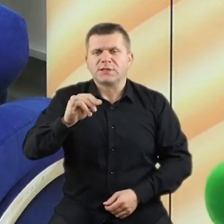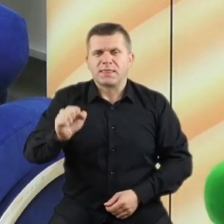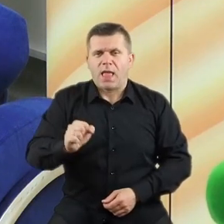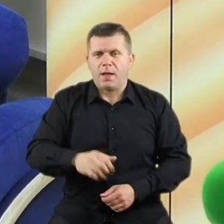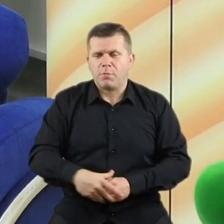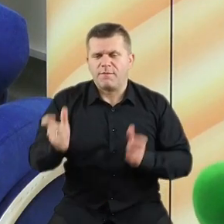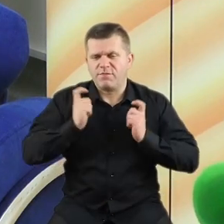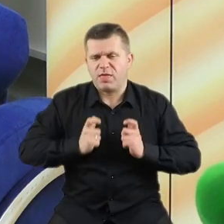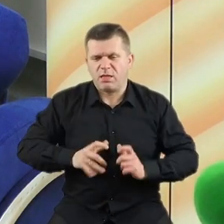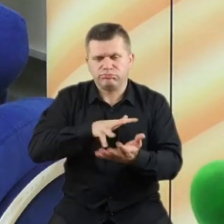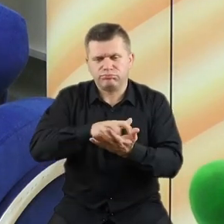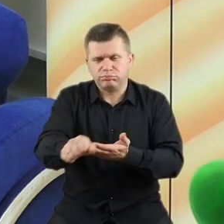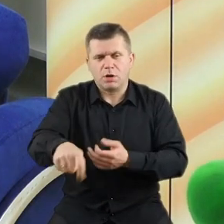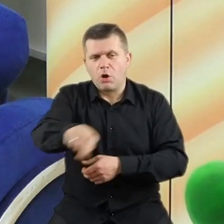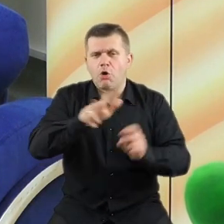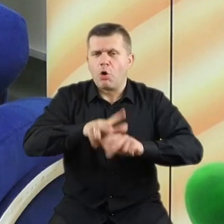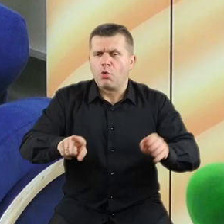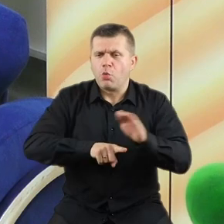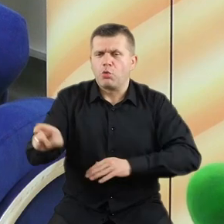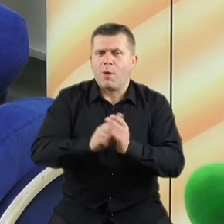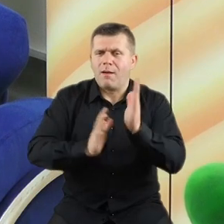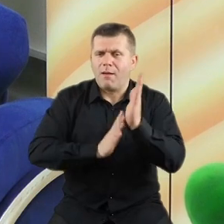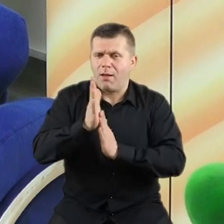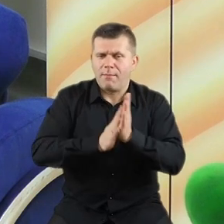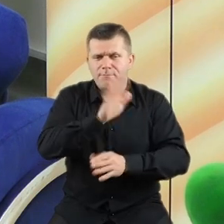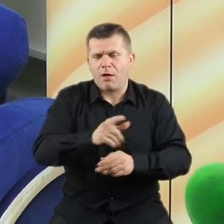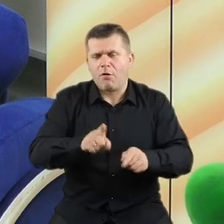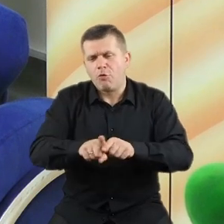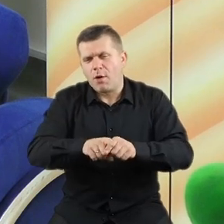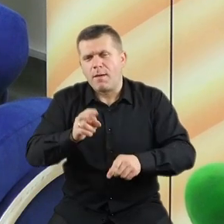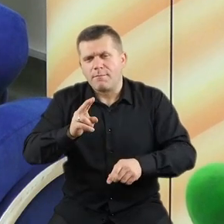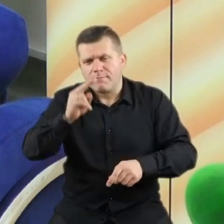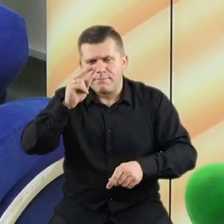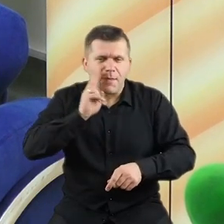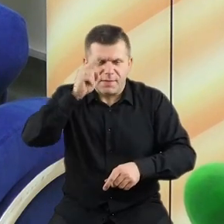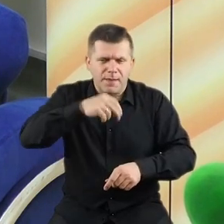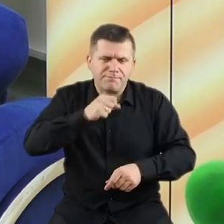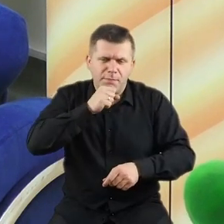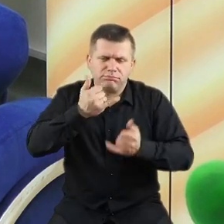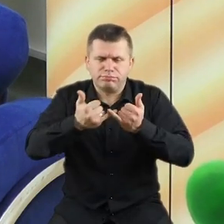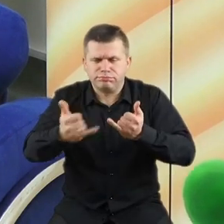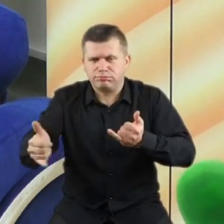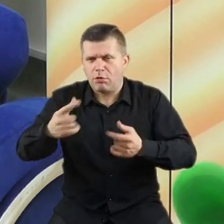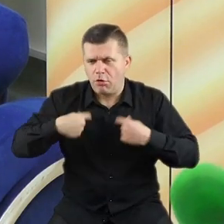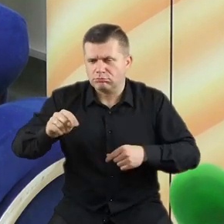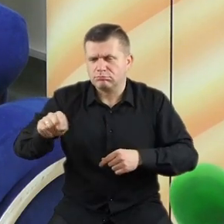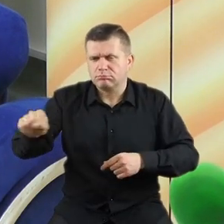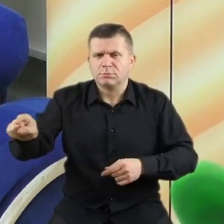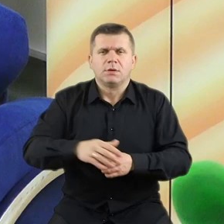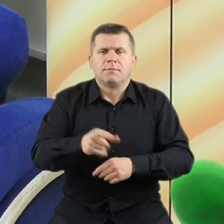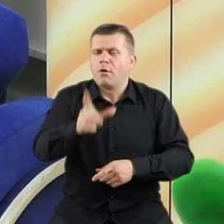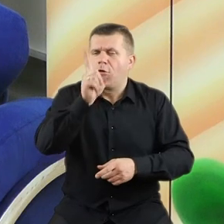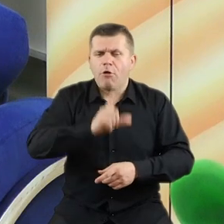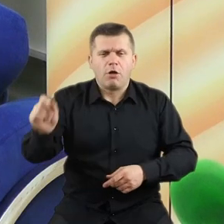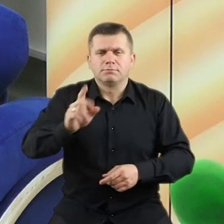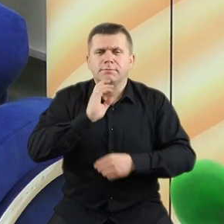pacyfikacji wioski. Rodzina uciekła do lasu, miała wiele rodzeństwa, mamę, tatę, babcię, ciotki. I ona... Boże, to jest